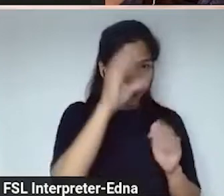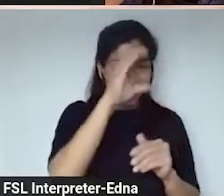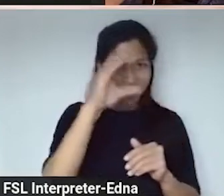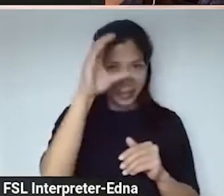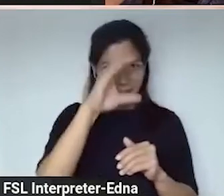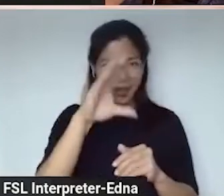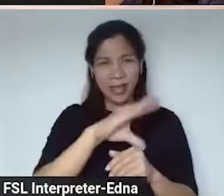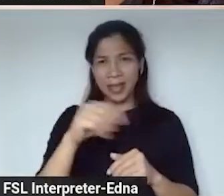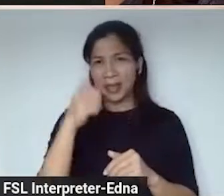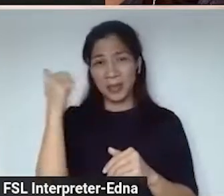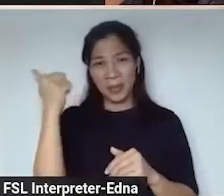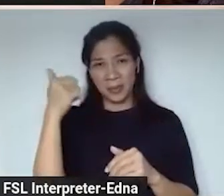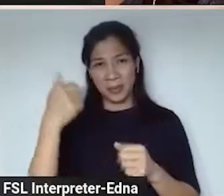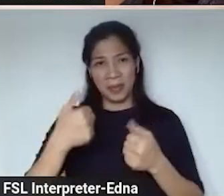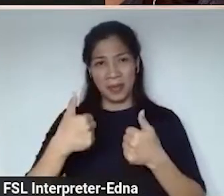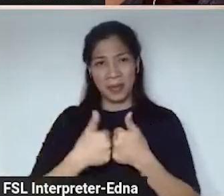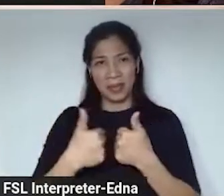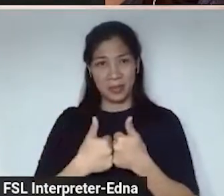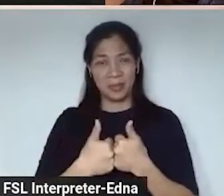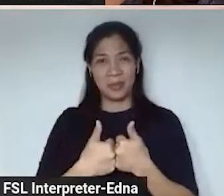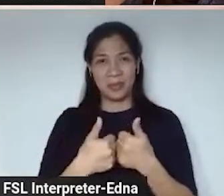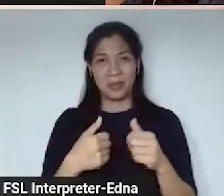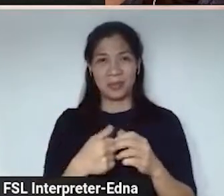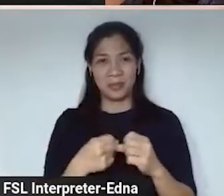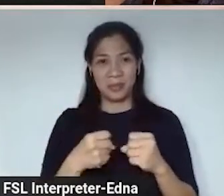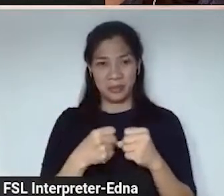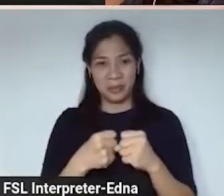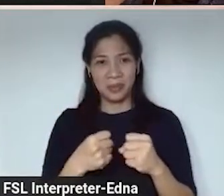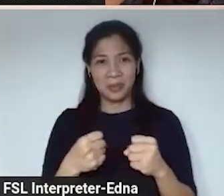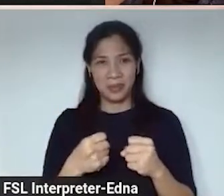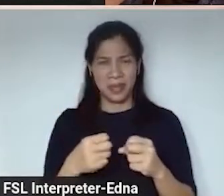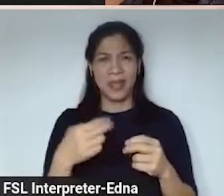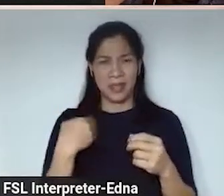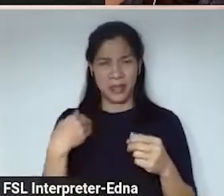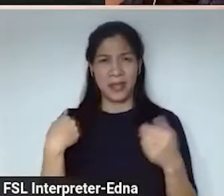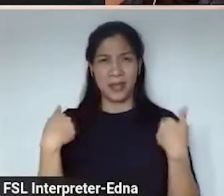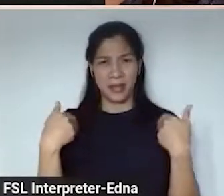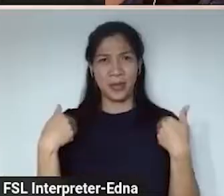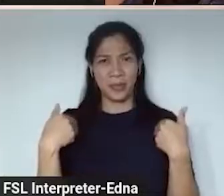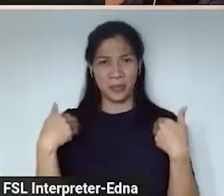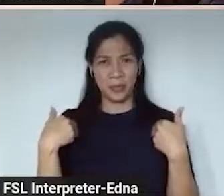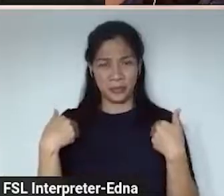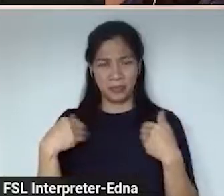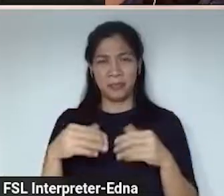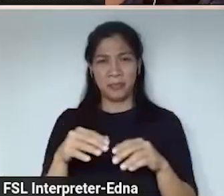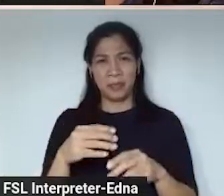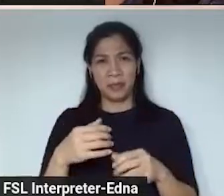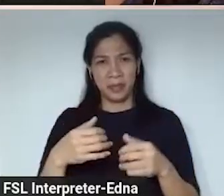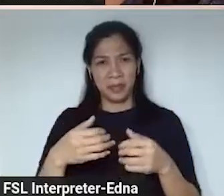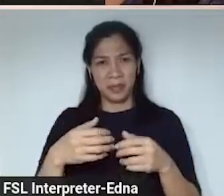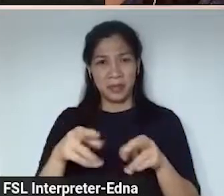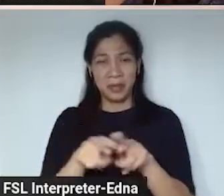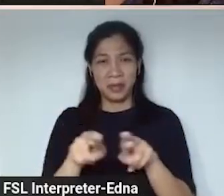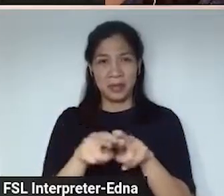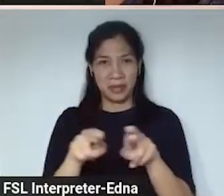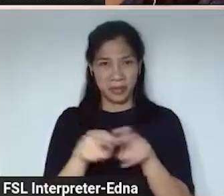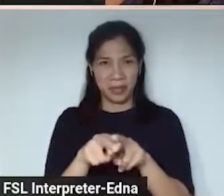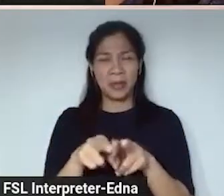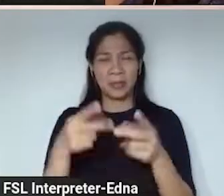So, I had a regular childhood, kumbaga. Happy-go-lucky lang. Kung ano